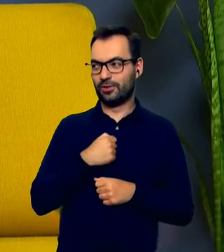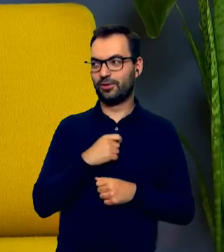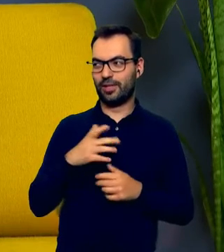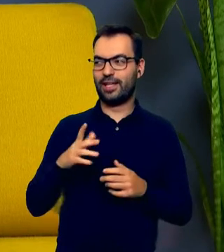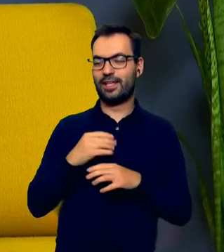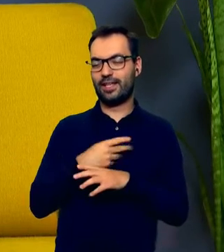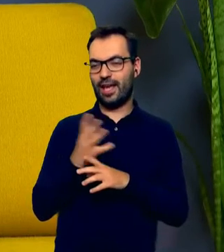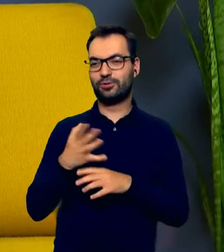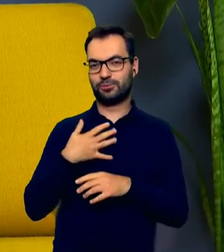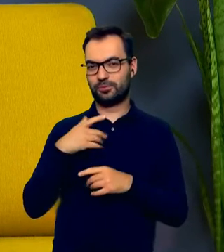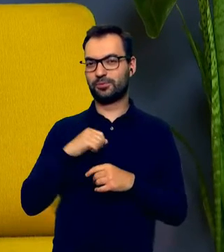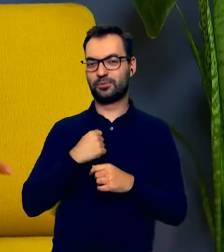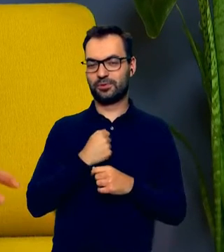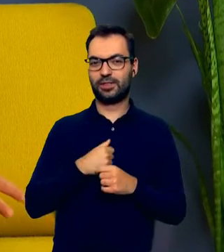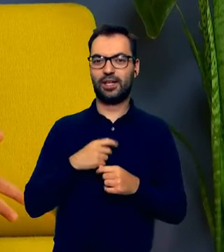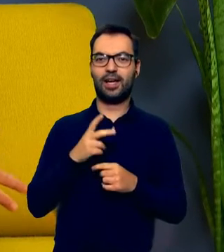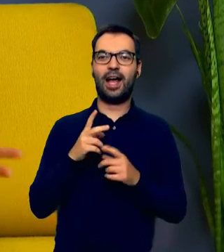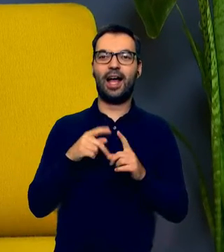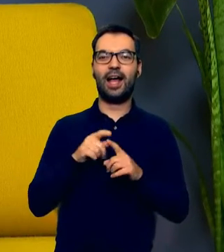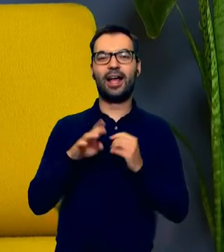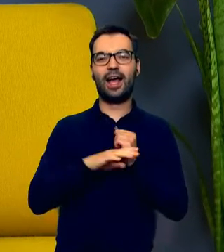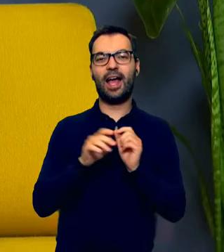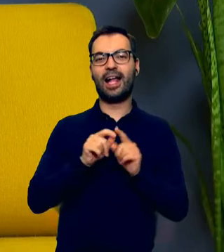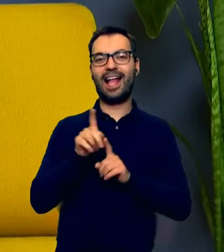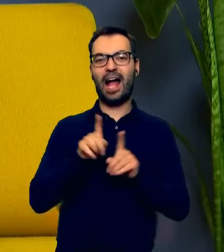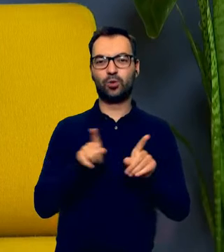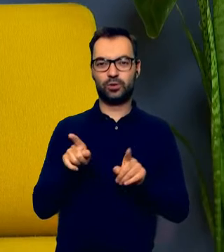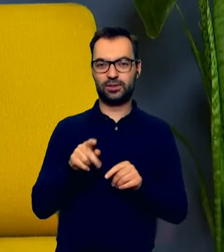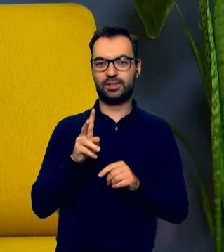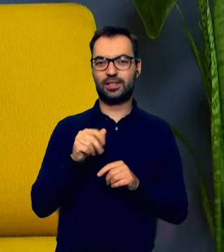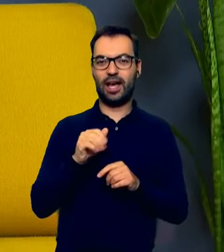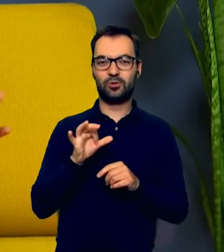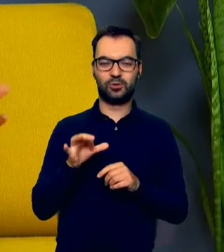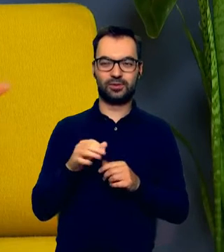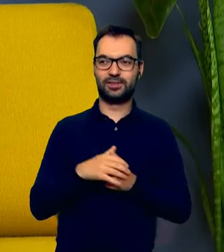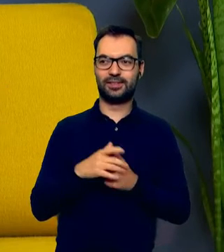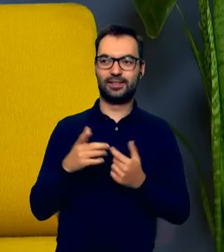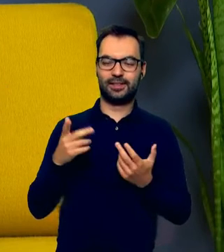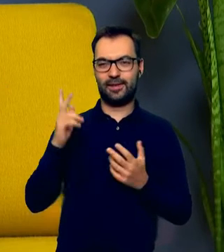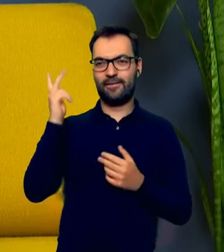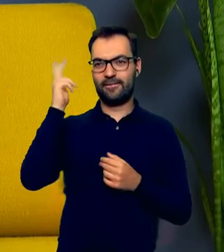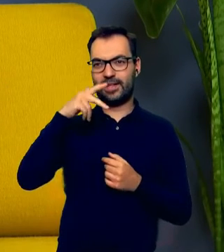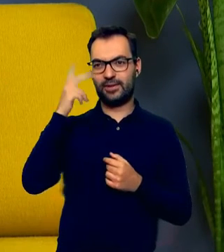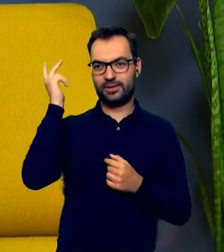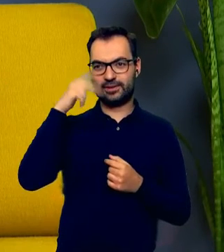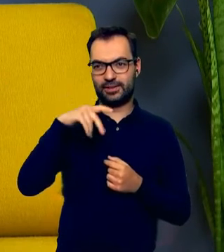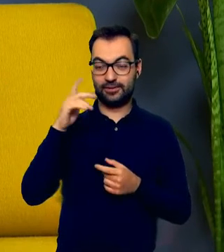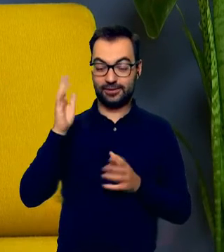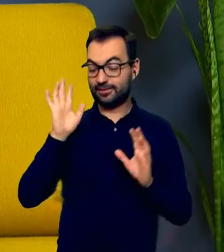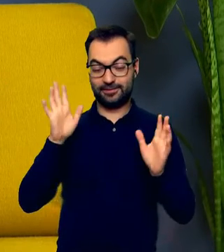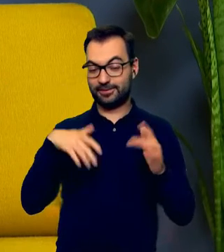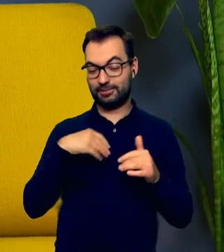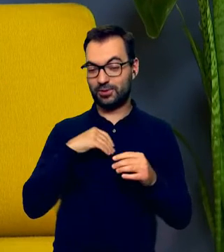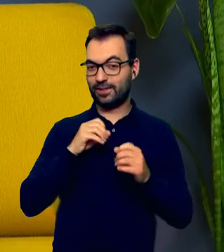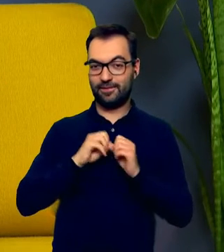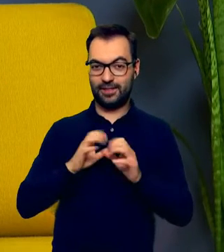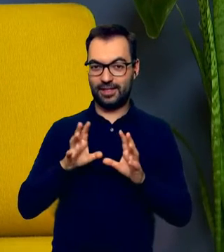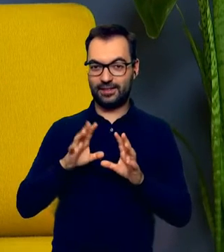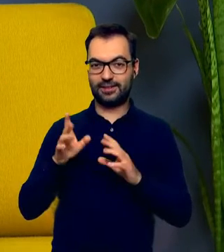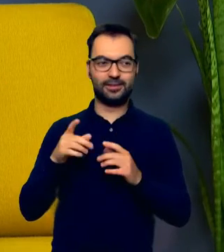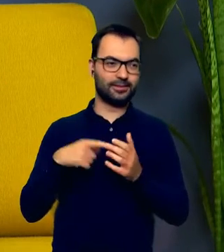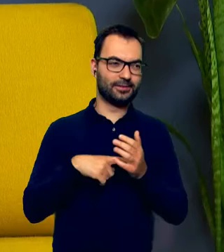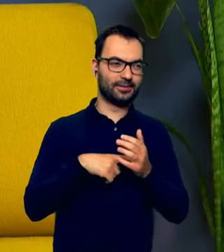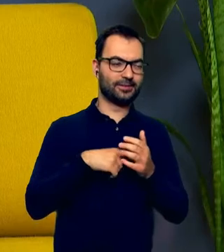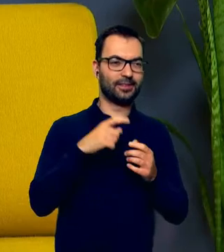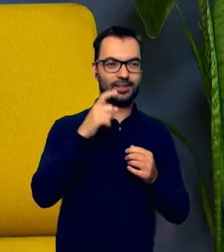mu przykro. Byłoby mu przykro, a kaktusa trochę mniej żal, chociaż pewnie to jest taka jakaś, filozoficznie to pewnie dałoby się jakoś wskazać,